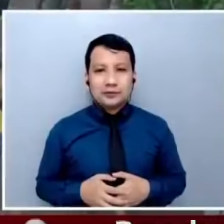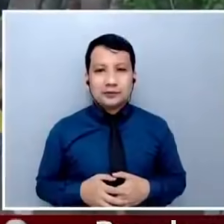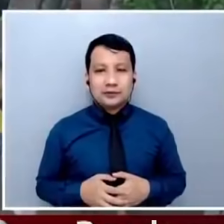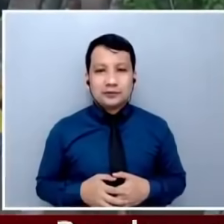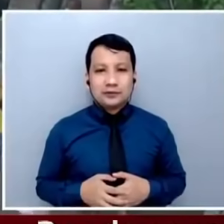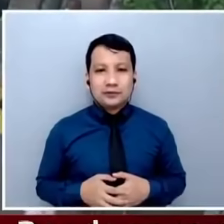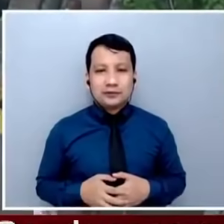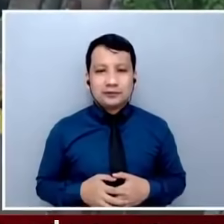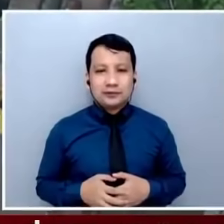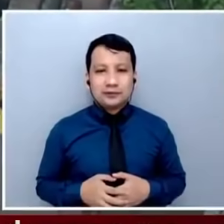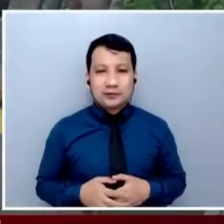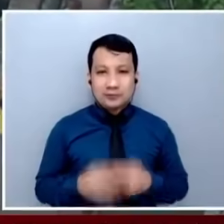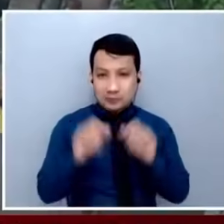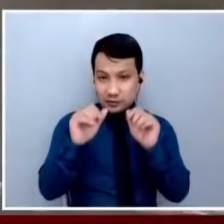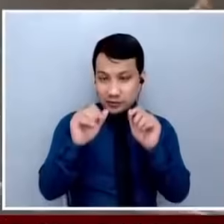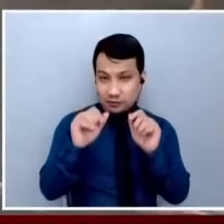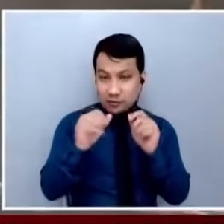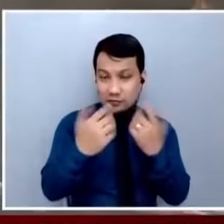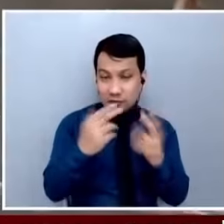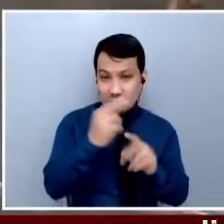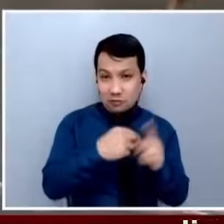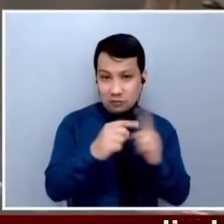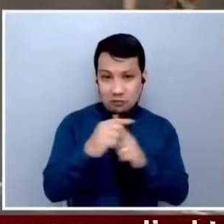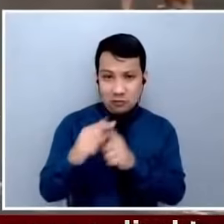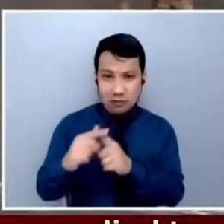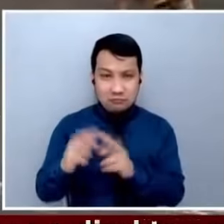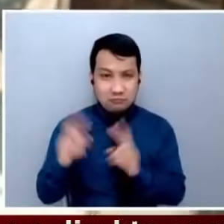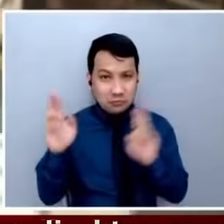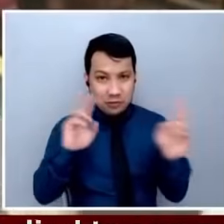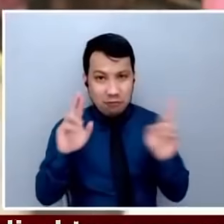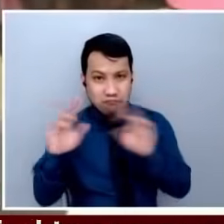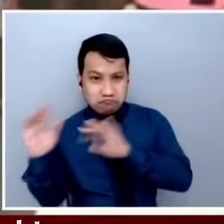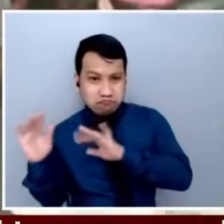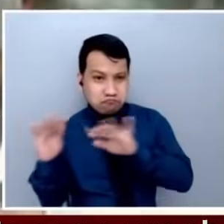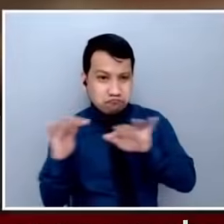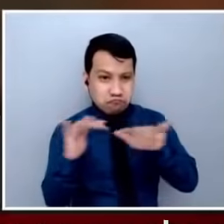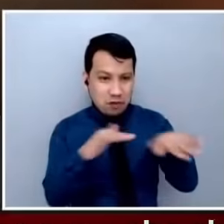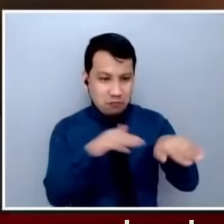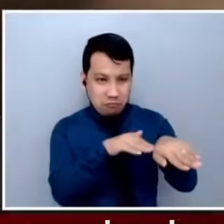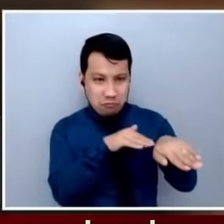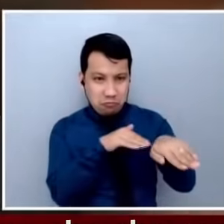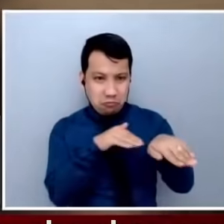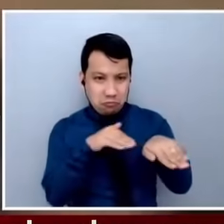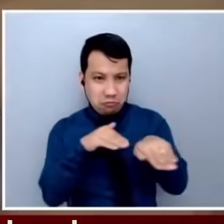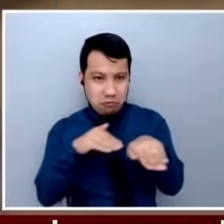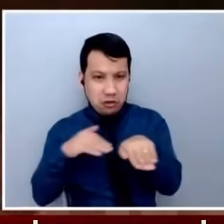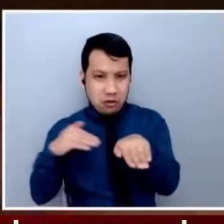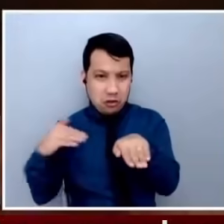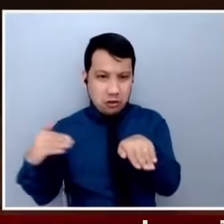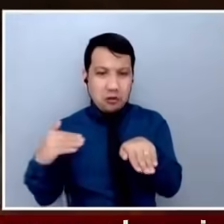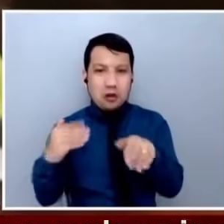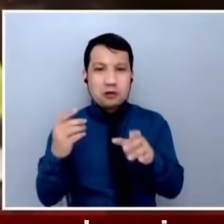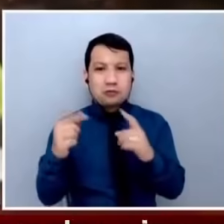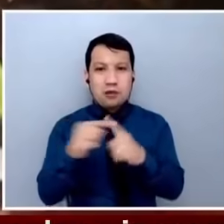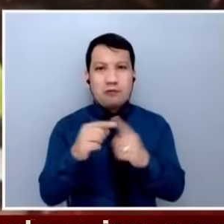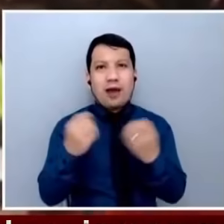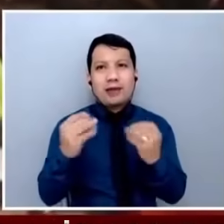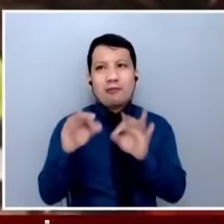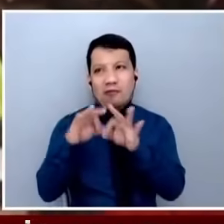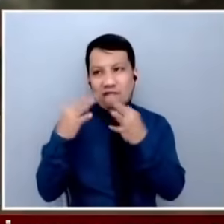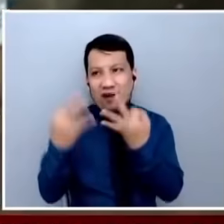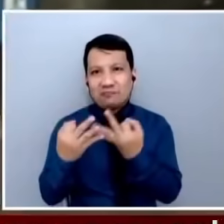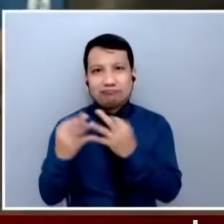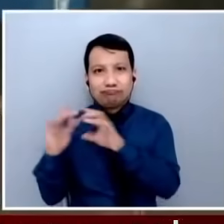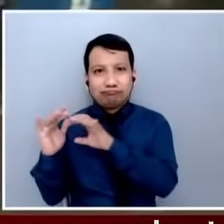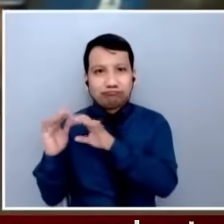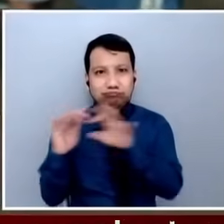Tuwing sasapit ang Todos Los Santos, asahan na ang matinding traffic sa paligid ng mga sementeryo. Pami-pamilya kasi ang